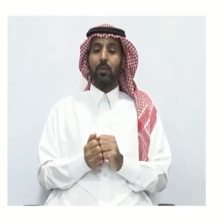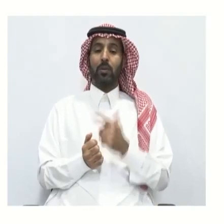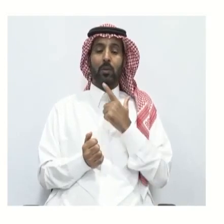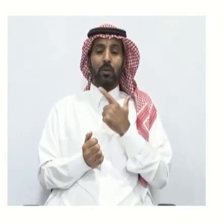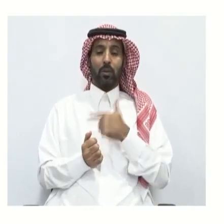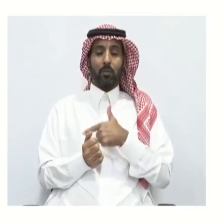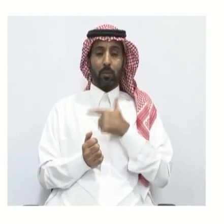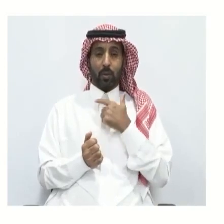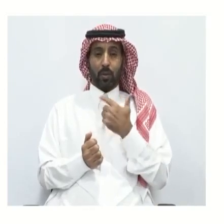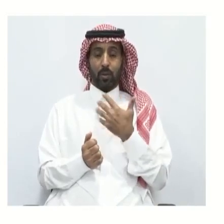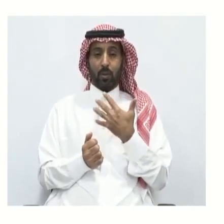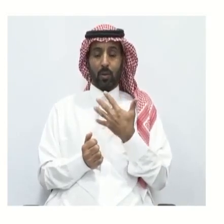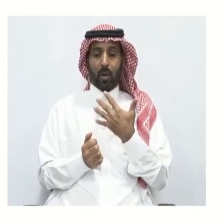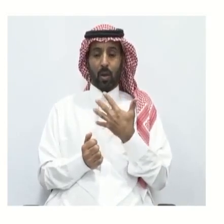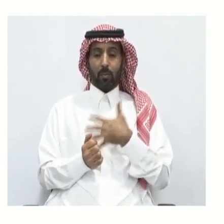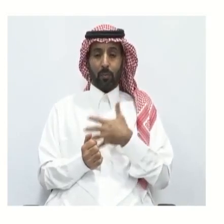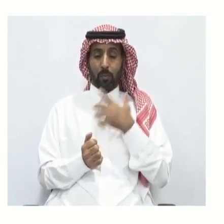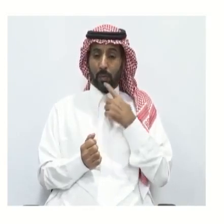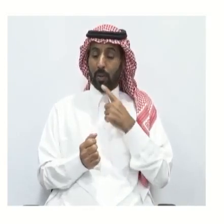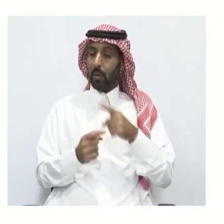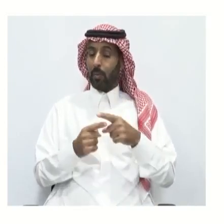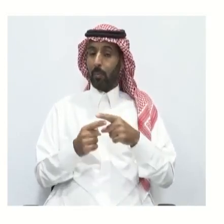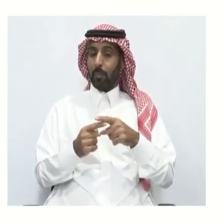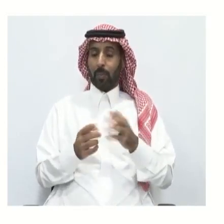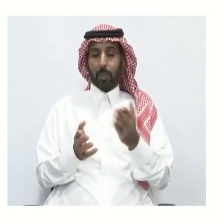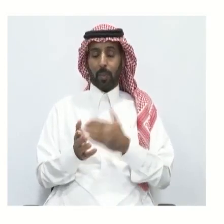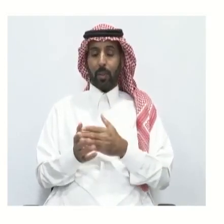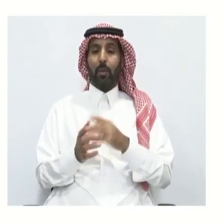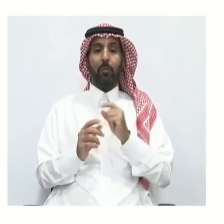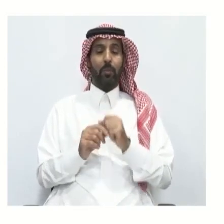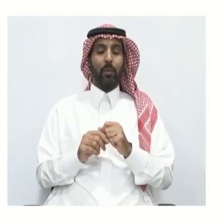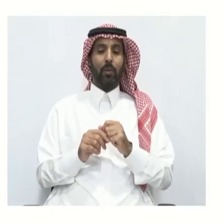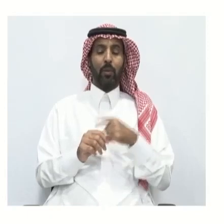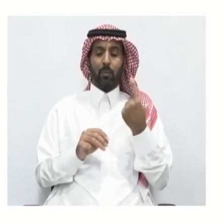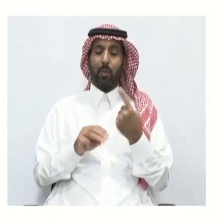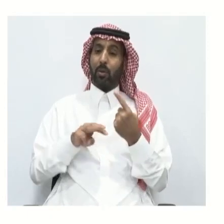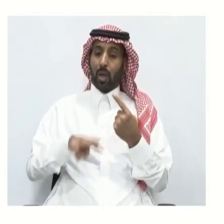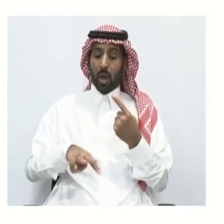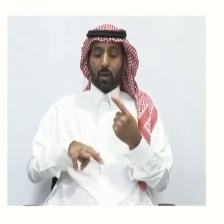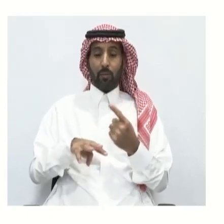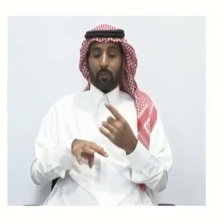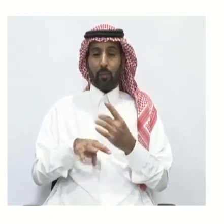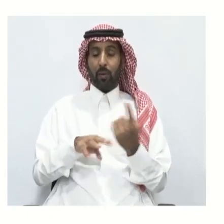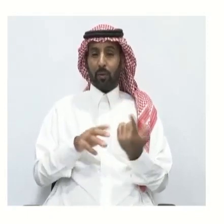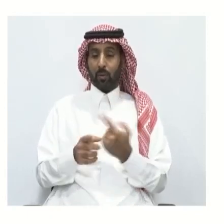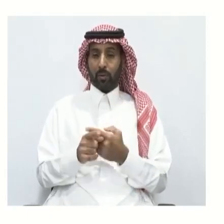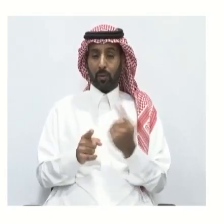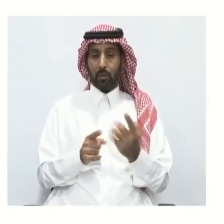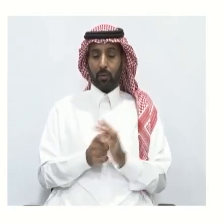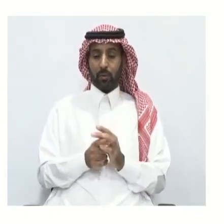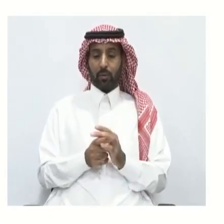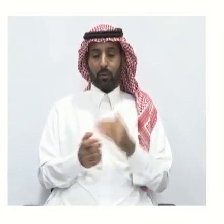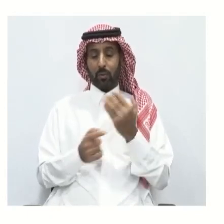الحديد سنضربه في الكسر الكتله الموليه سنقوم بتحويل المولات الى